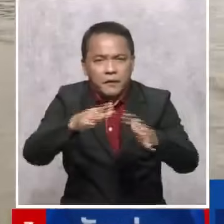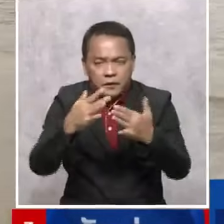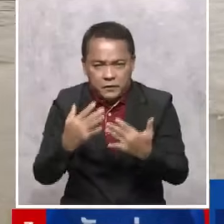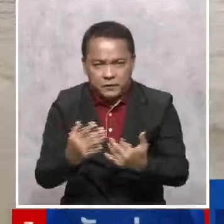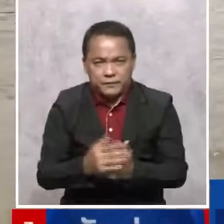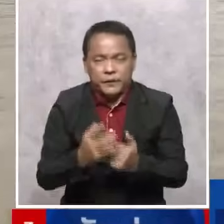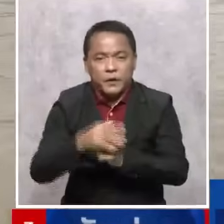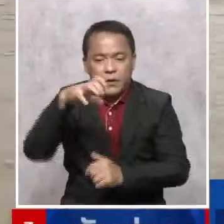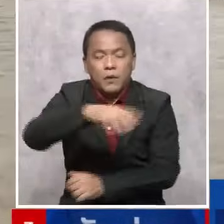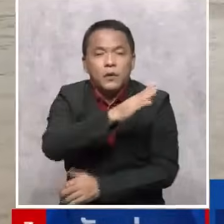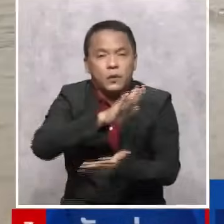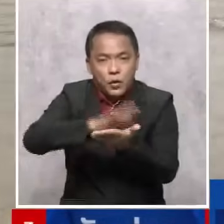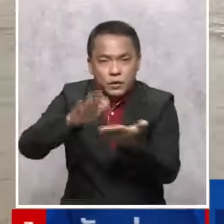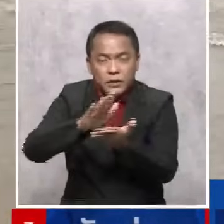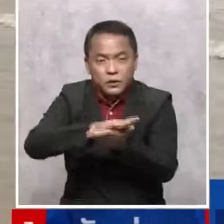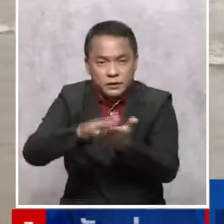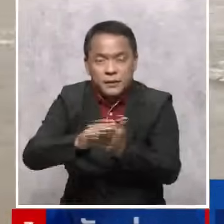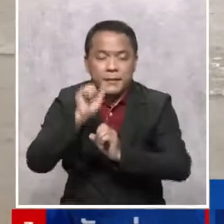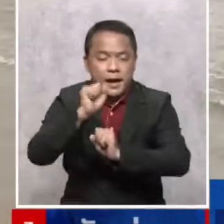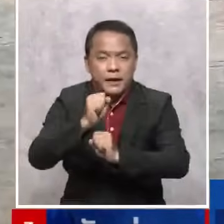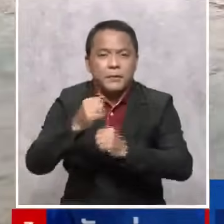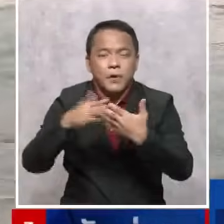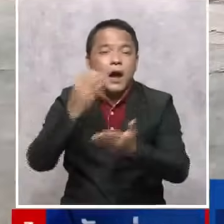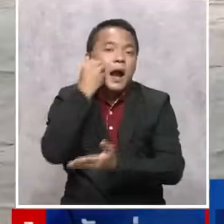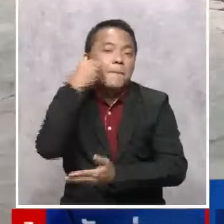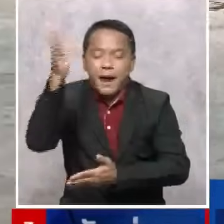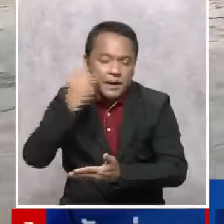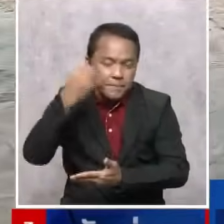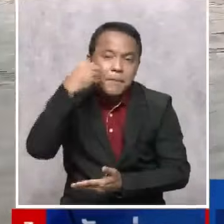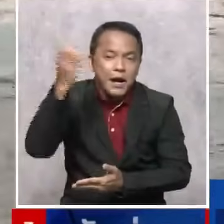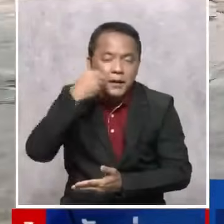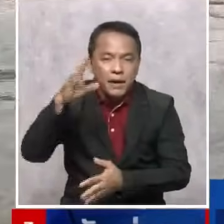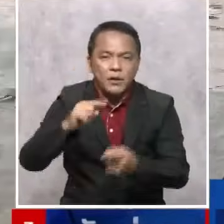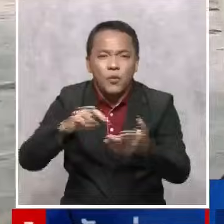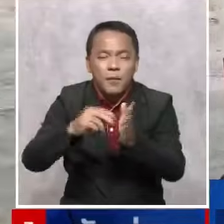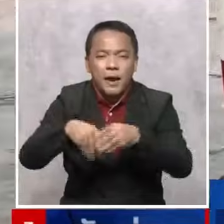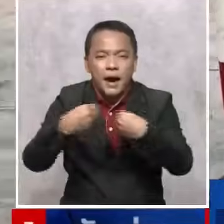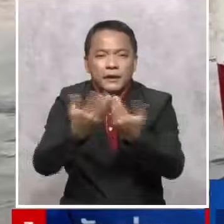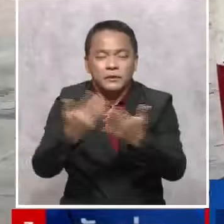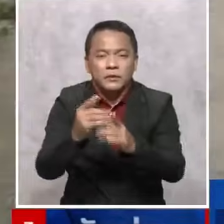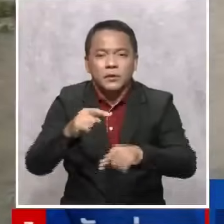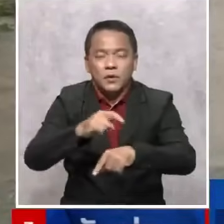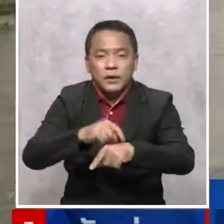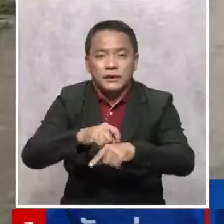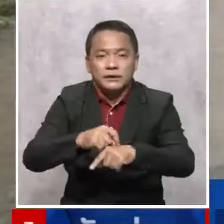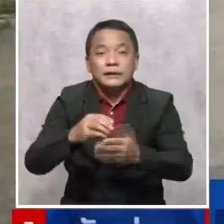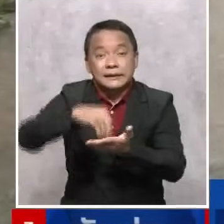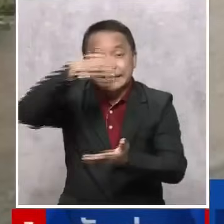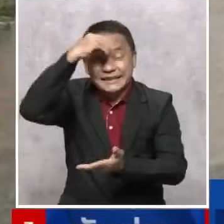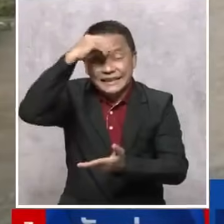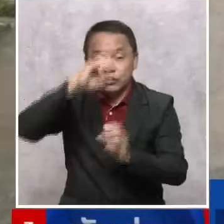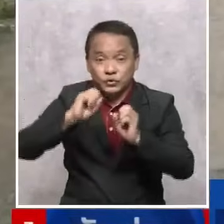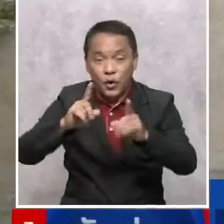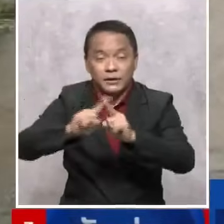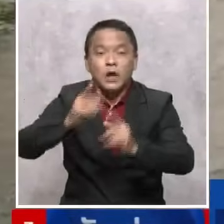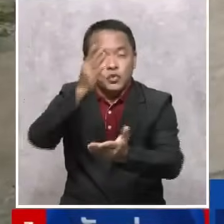เดียวกันโรงเรียนนราวิทย์อิสลามประกาศปล่อยนักเรียนกลับบ้านเลยนะคะหมายถึงว่าช่วงของอ่าการเรียนการสอน